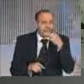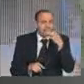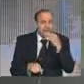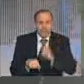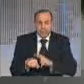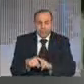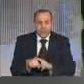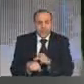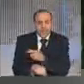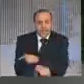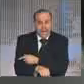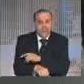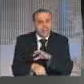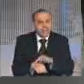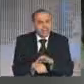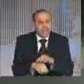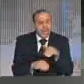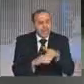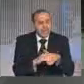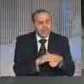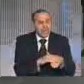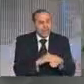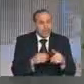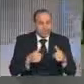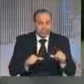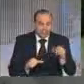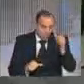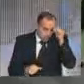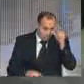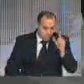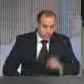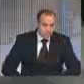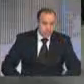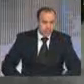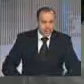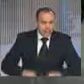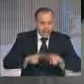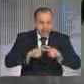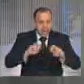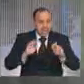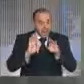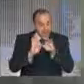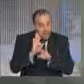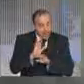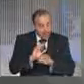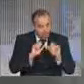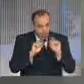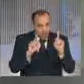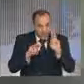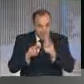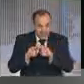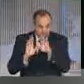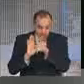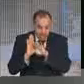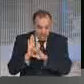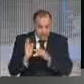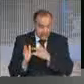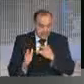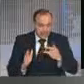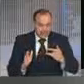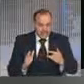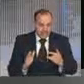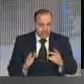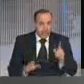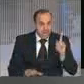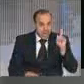ممثله نقابه الاطباء الداخليين والمقيمين بتونس البحث عن استراتيجيا تضمن اصلاح المنظومه الصحيه